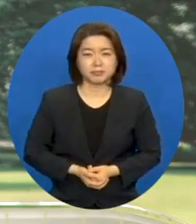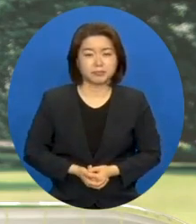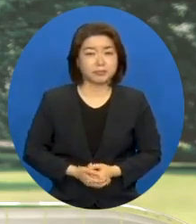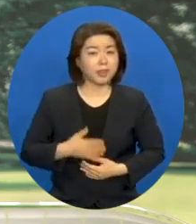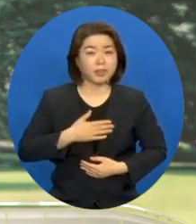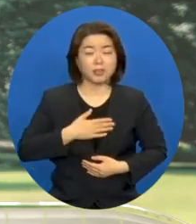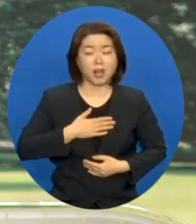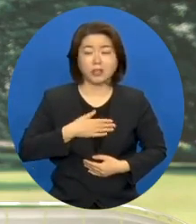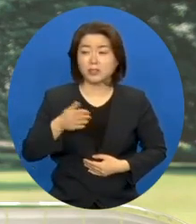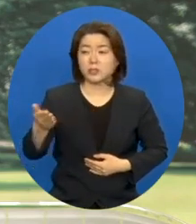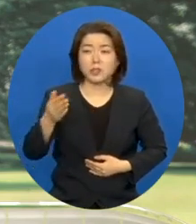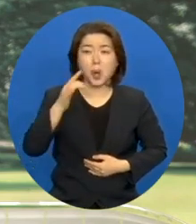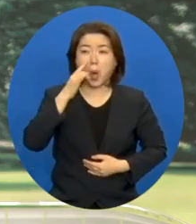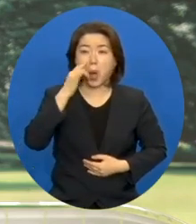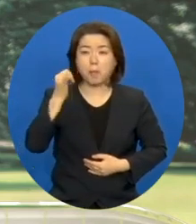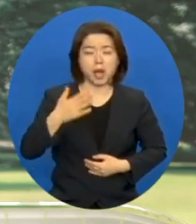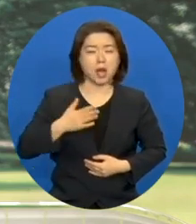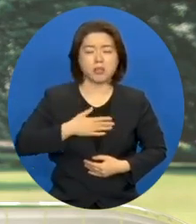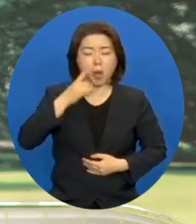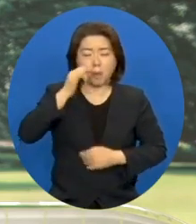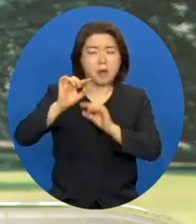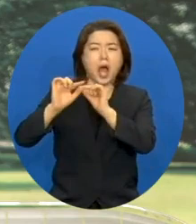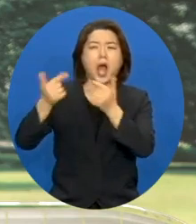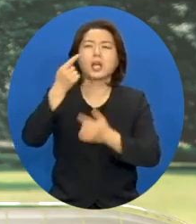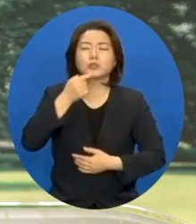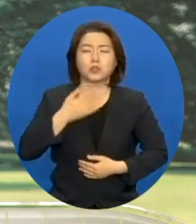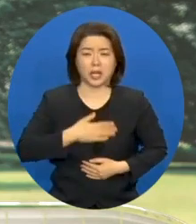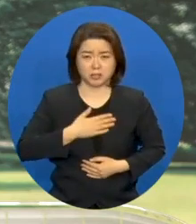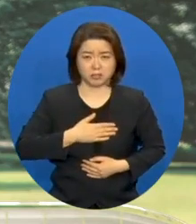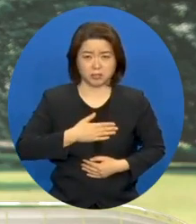나는 엄마가 내 엄마 아닌 줄 알았어.